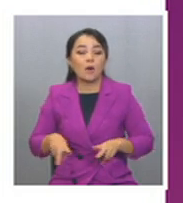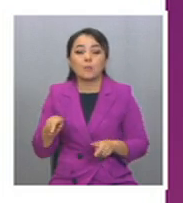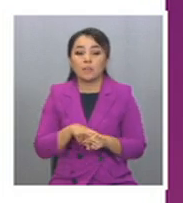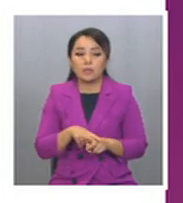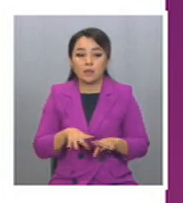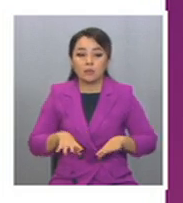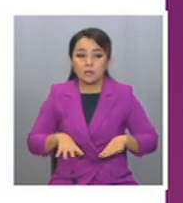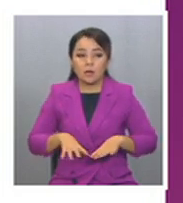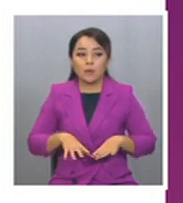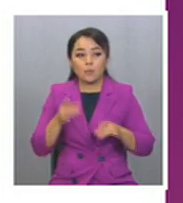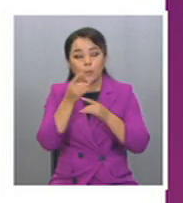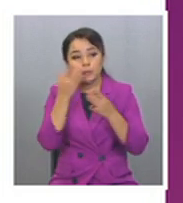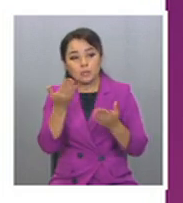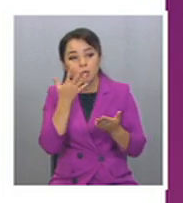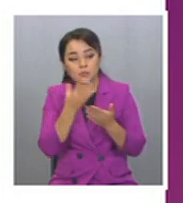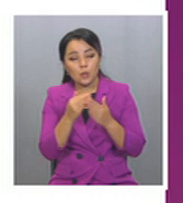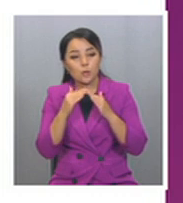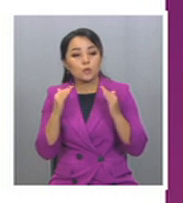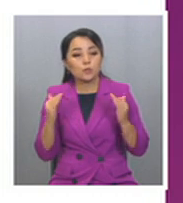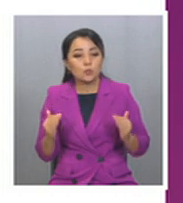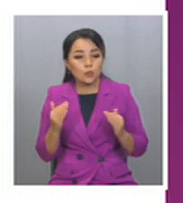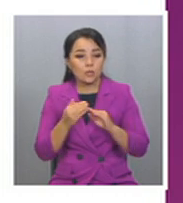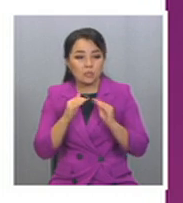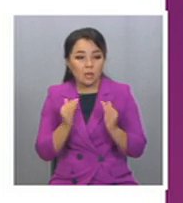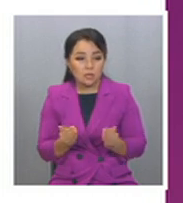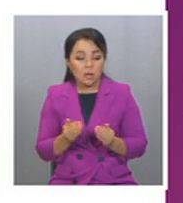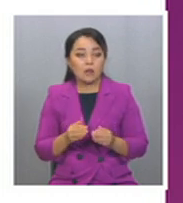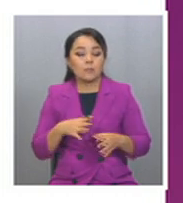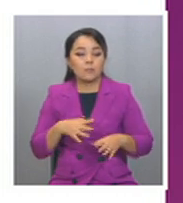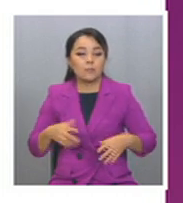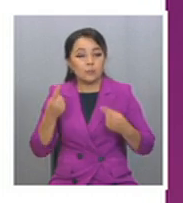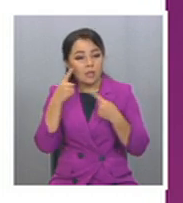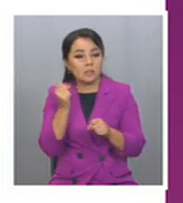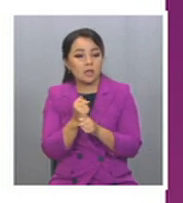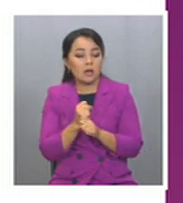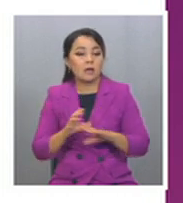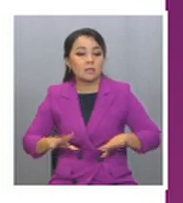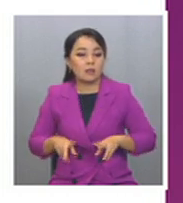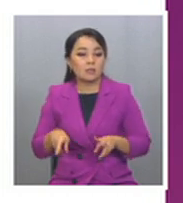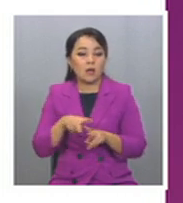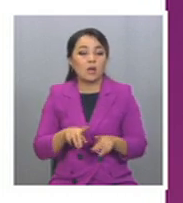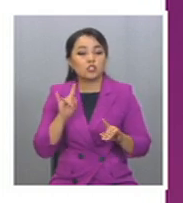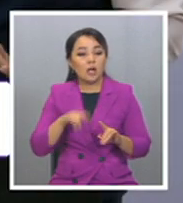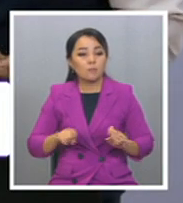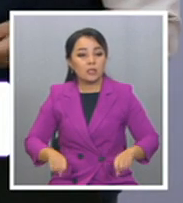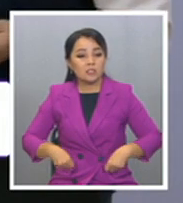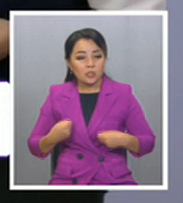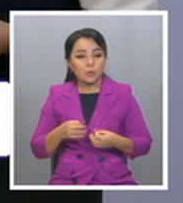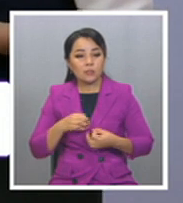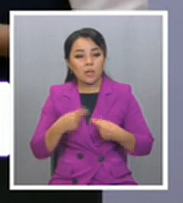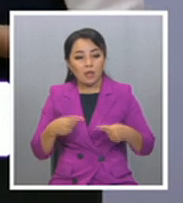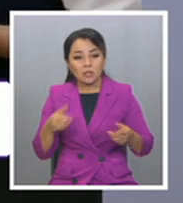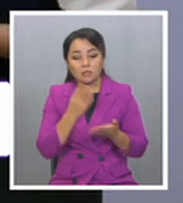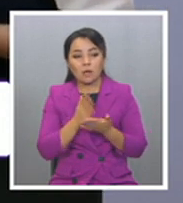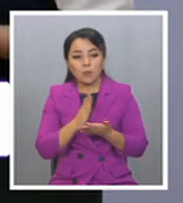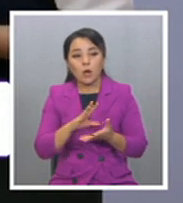ботай мәдениеті, киіз үй, ер тоқымды ойлап табу, шалбар кию, тағы басқа. Қортындылай